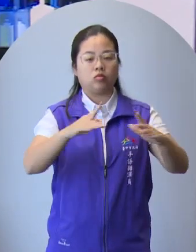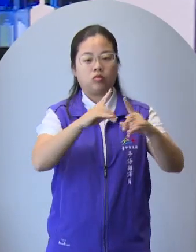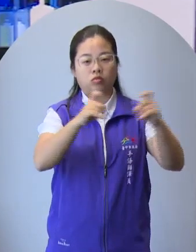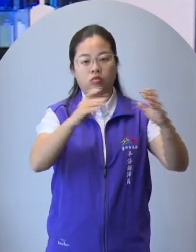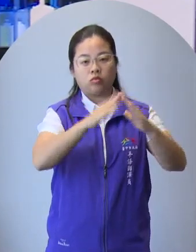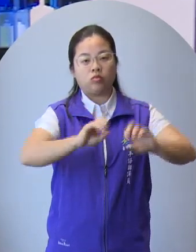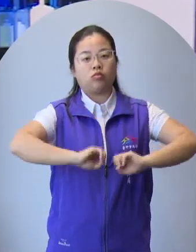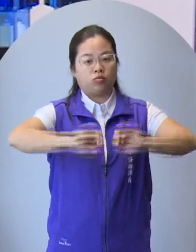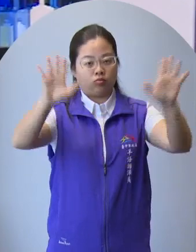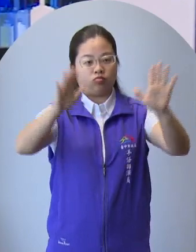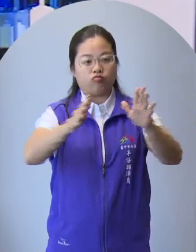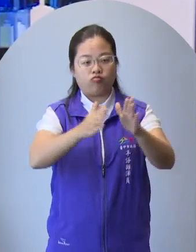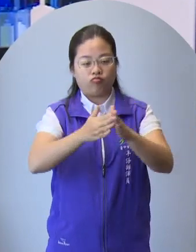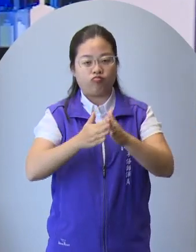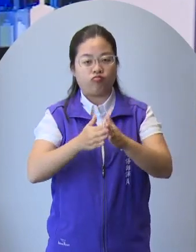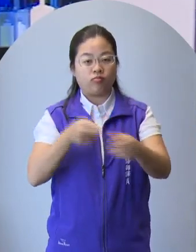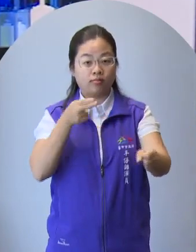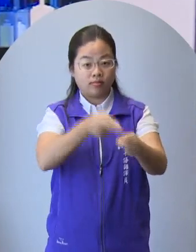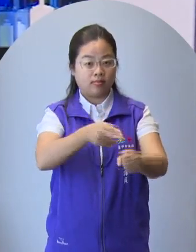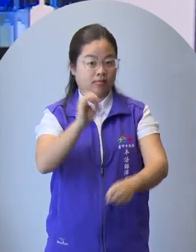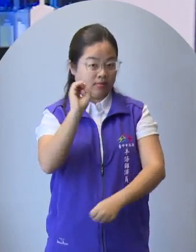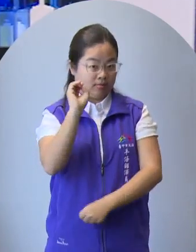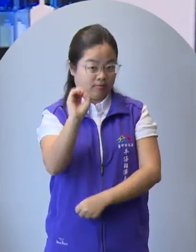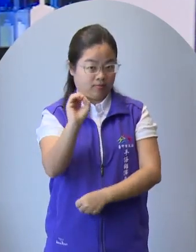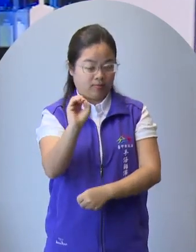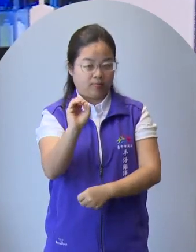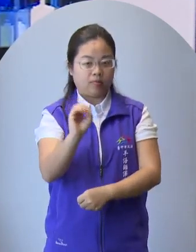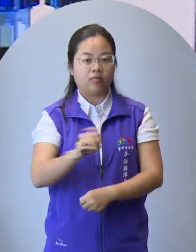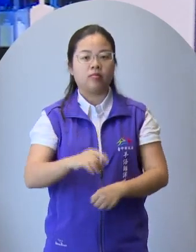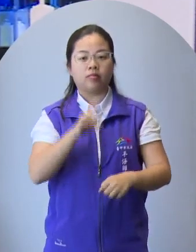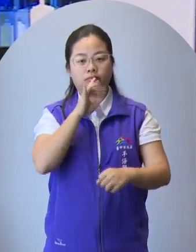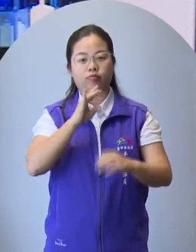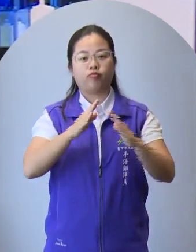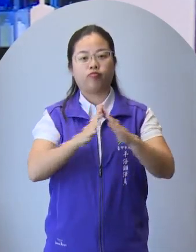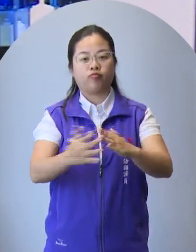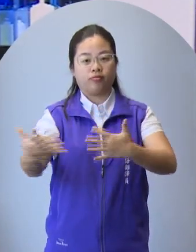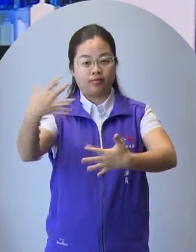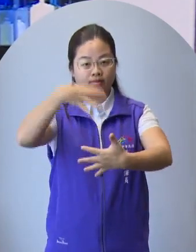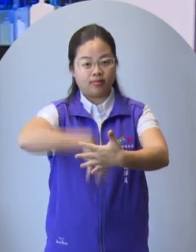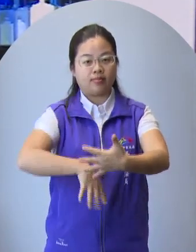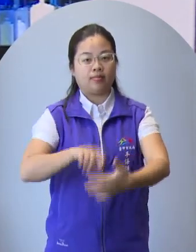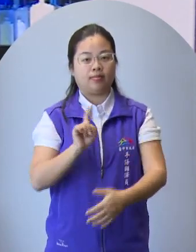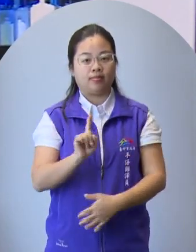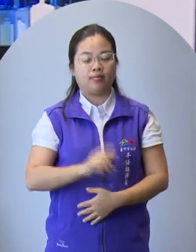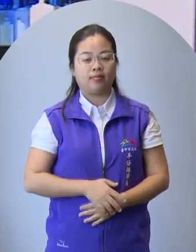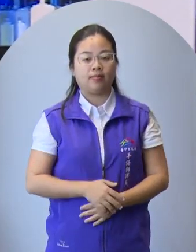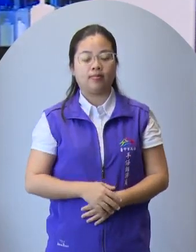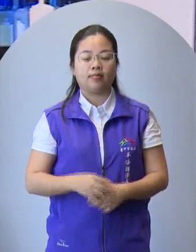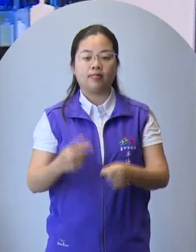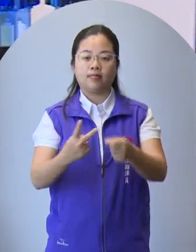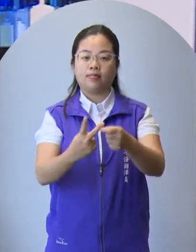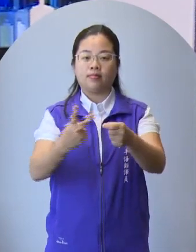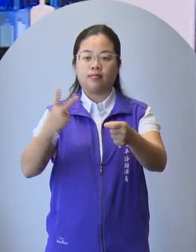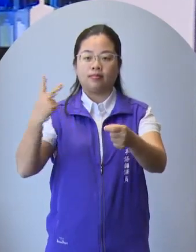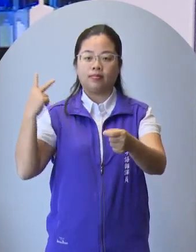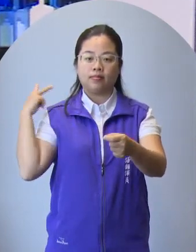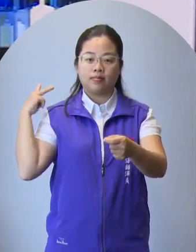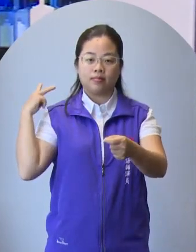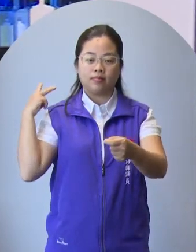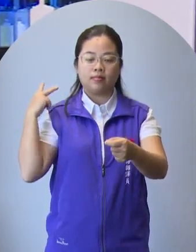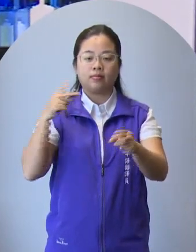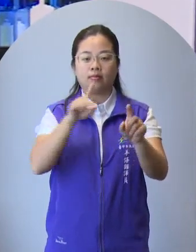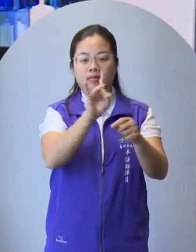市宣布要达到近零排放，本市就是其中之一哈。我们在前年哈，我们在前